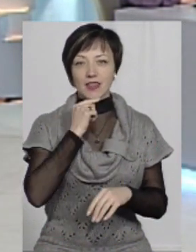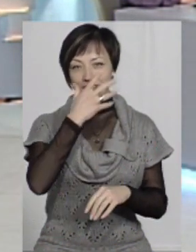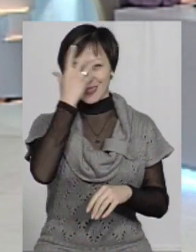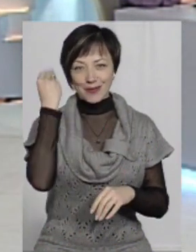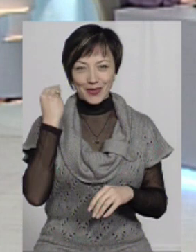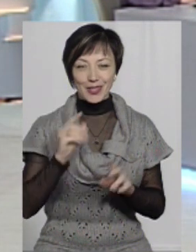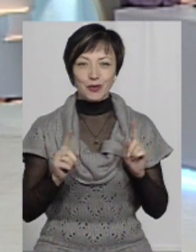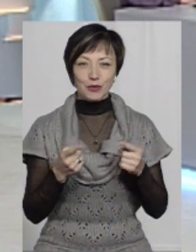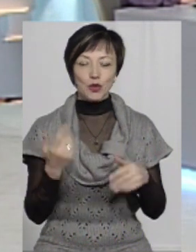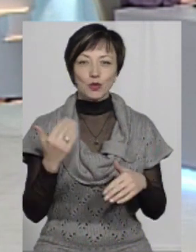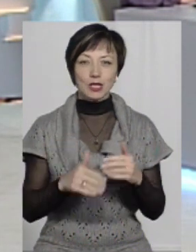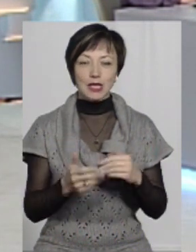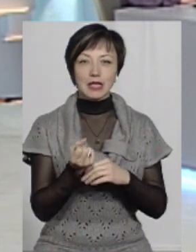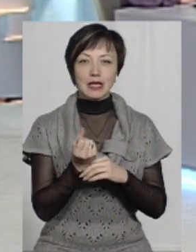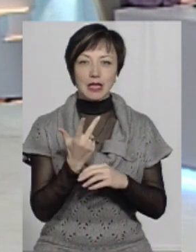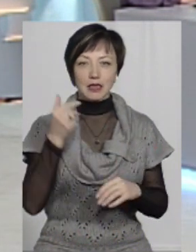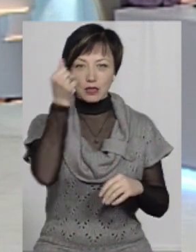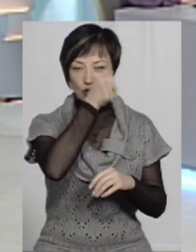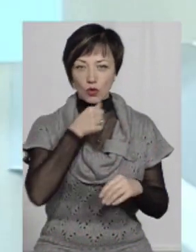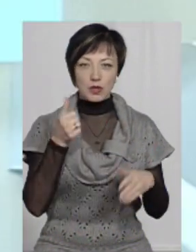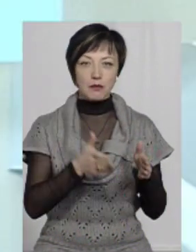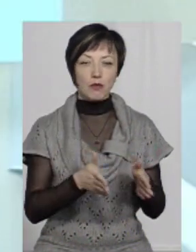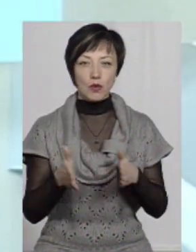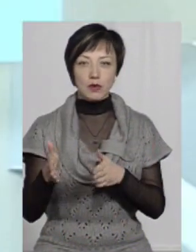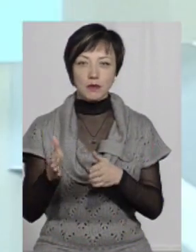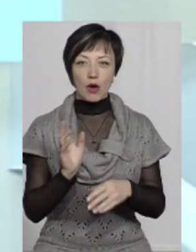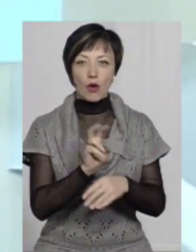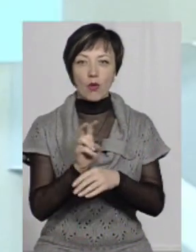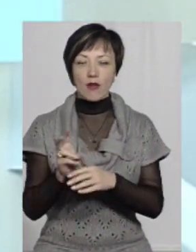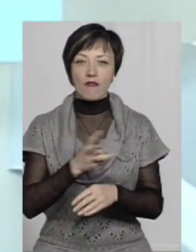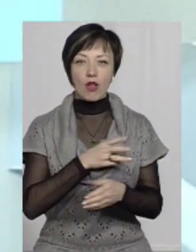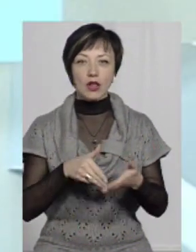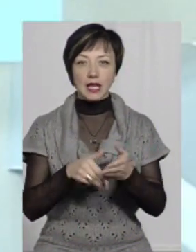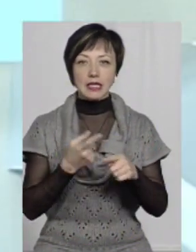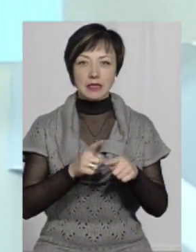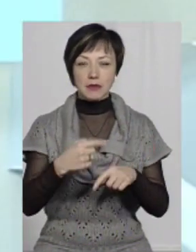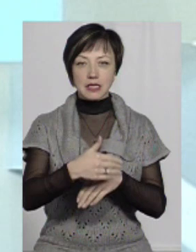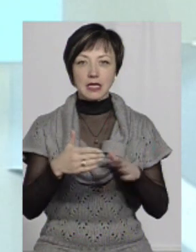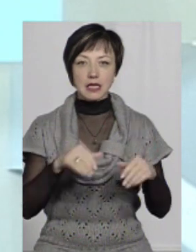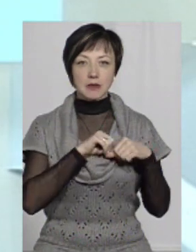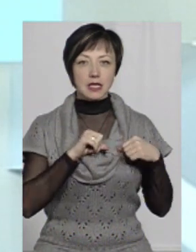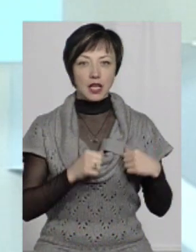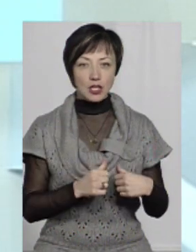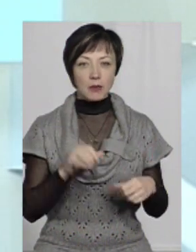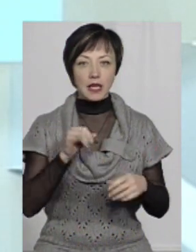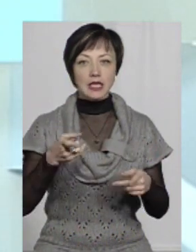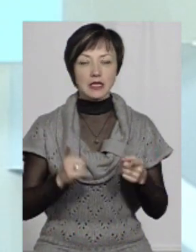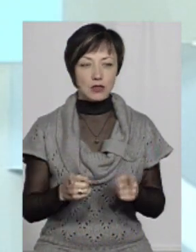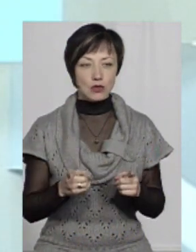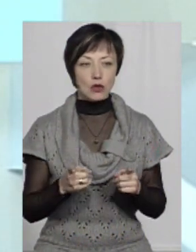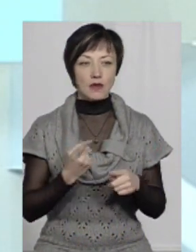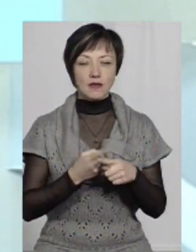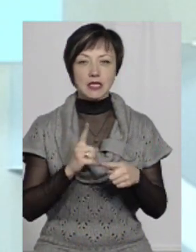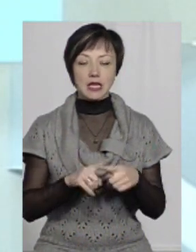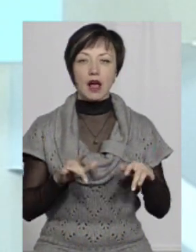забути, тому що вже 13 років поспіль ходять волонтери з цими скриньками і сердечками. І дійсно,